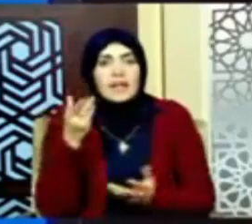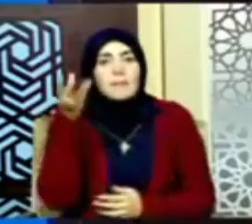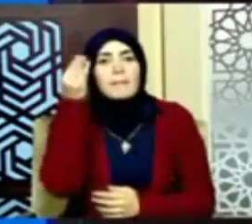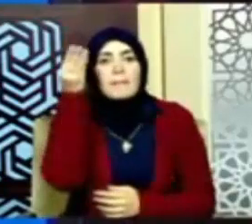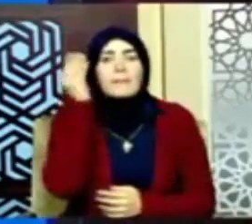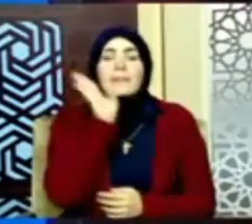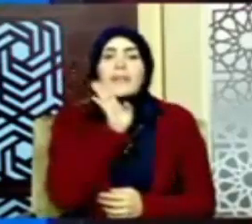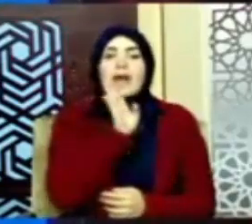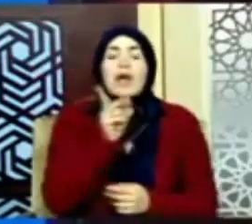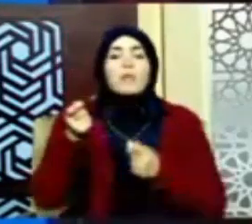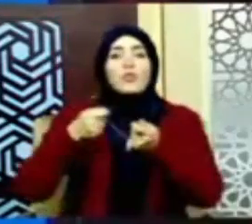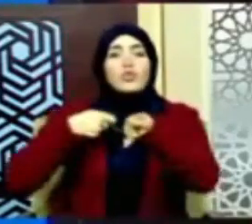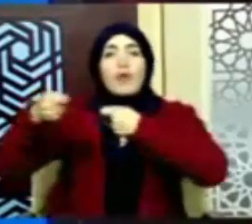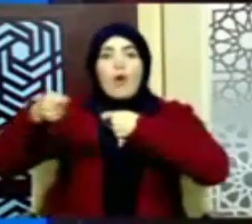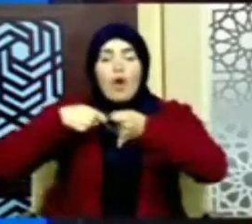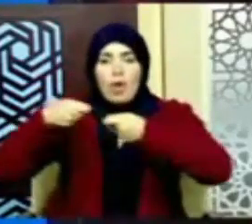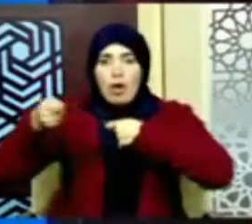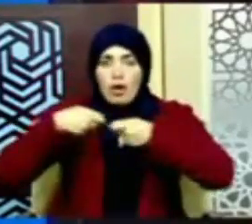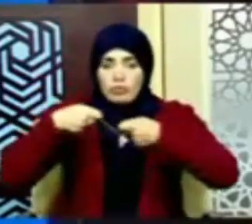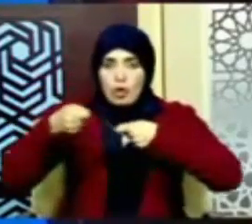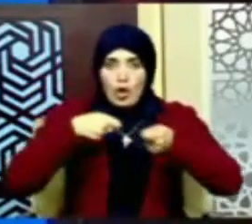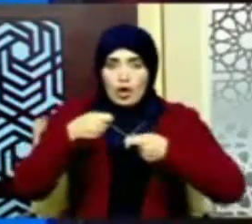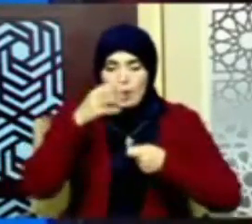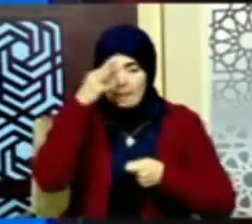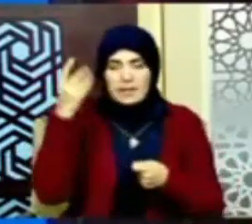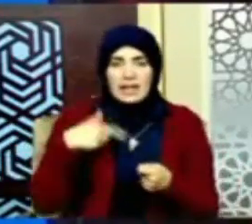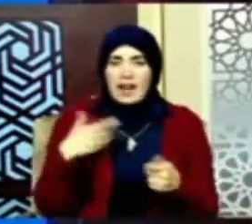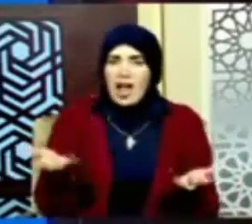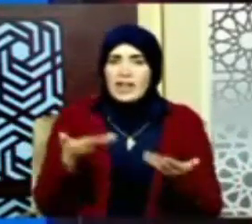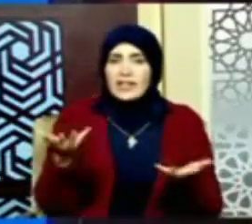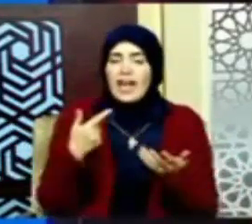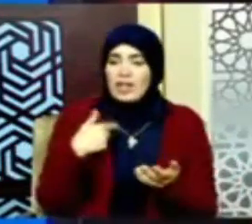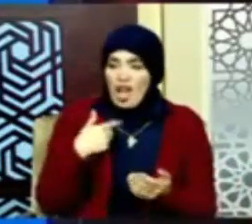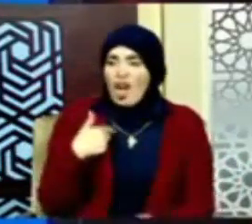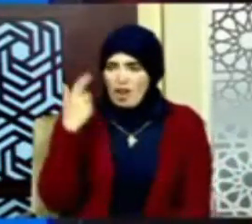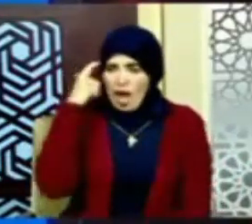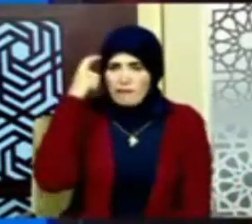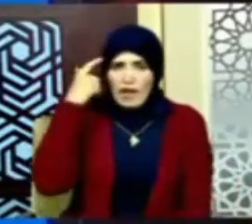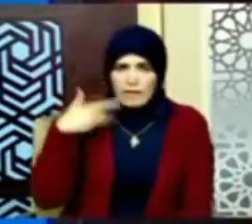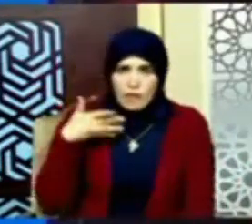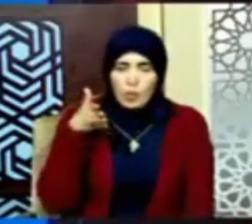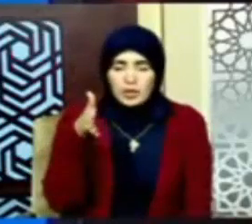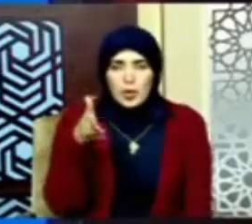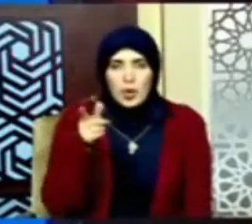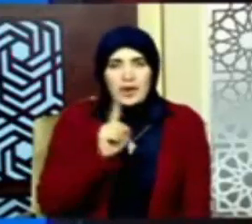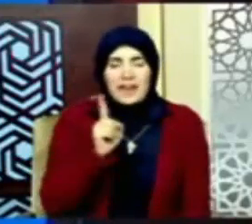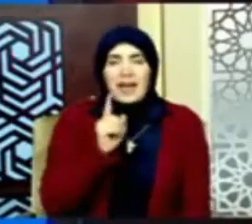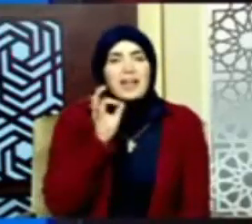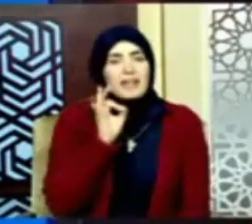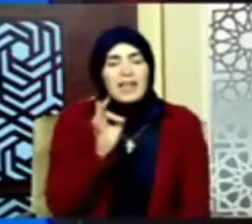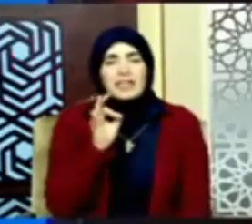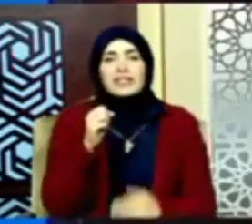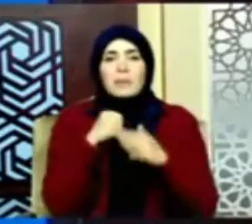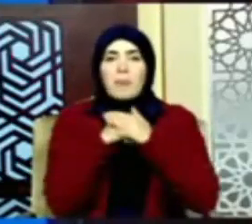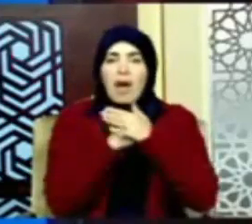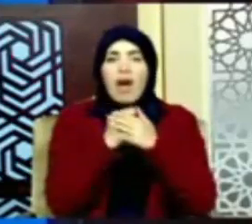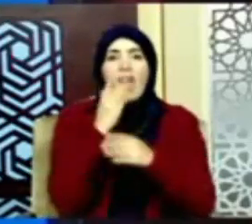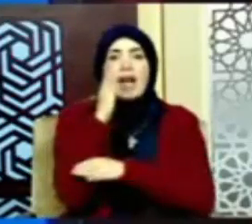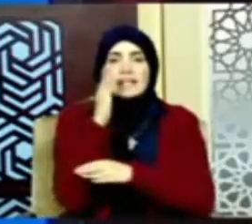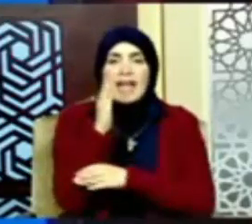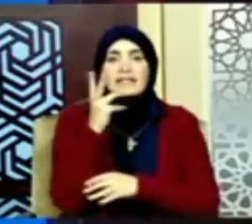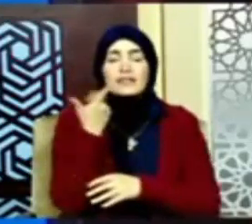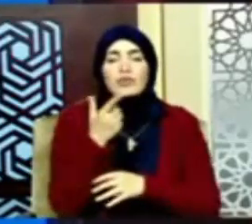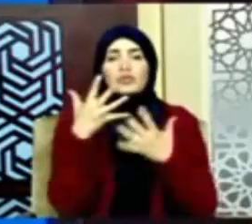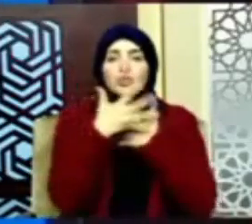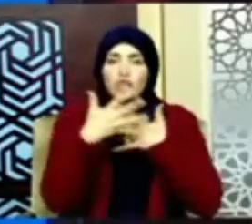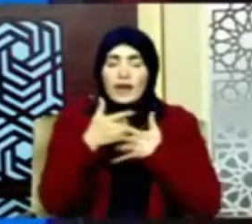تدار التجارات. التجارة الآن ليست فهلوة، التجارة الآن علم وأصول وشركات